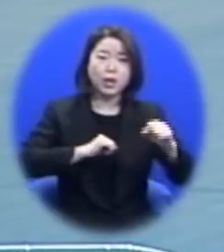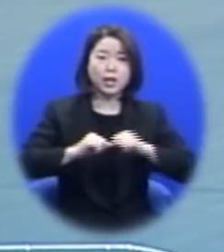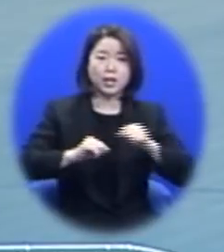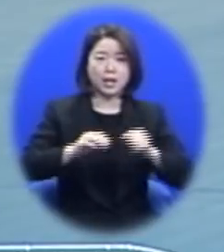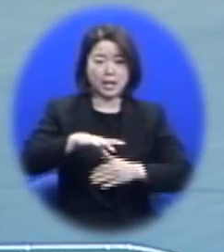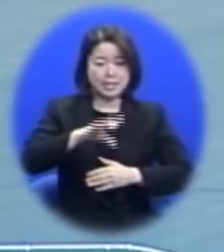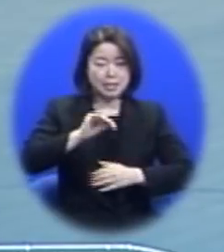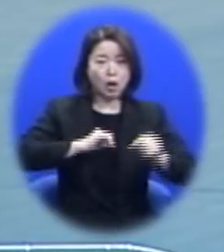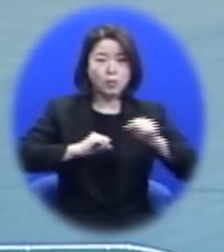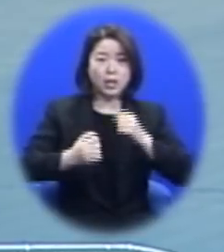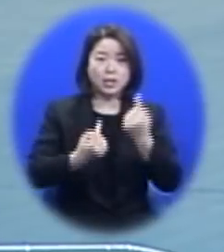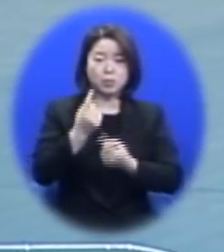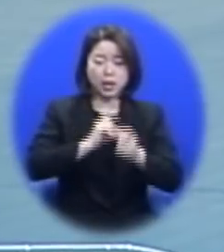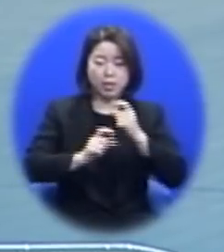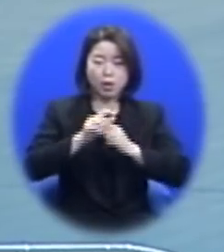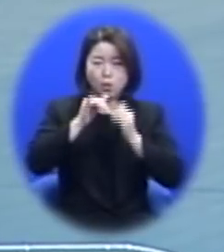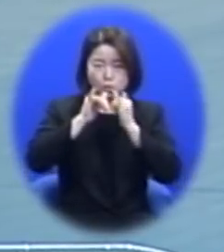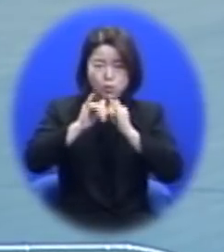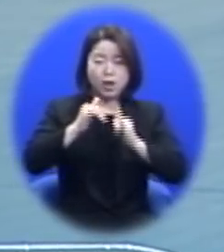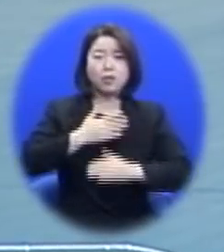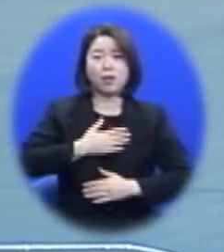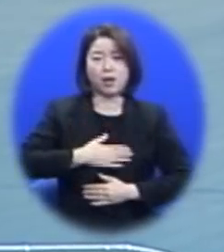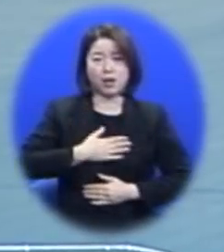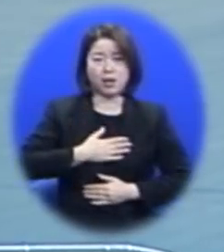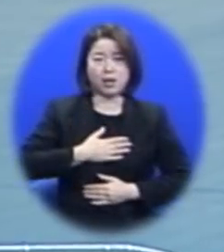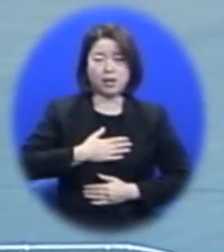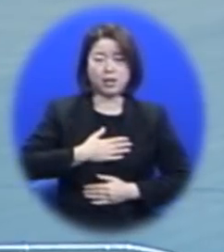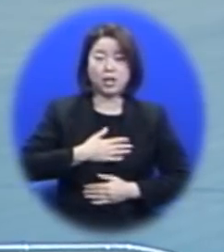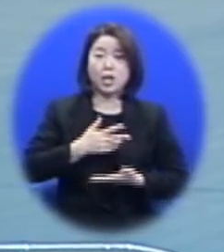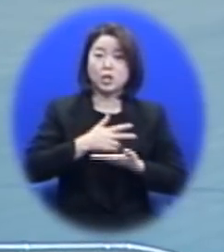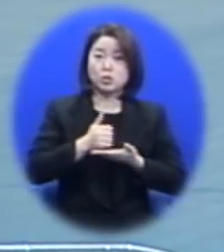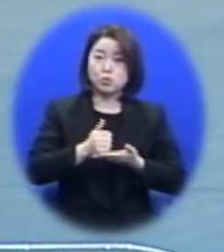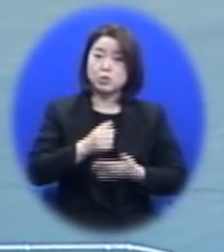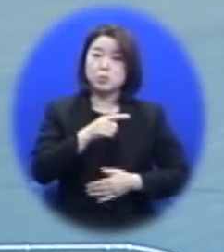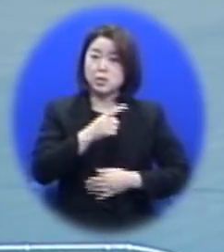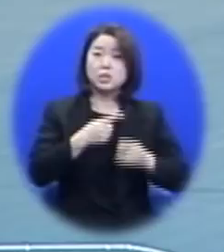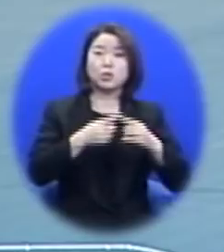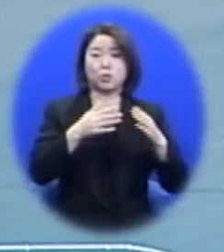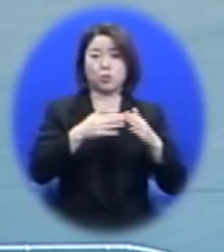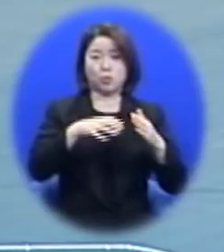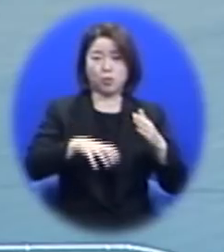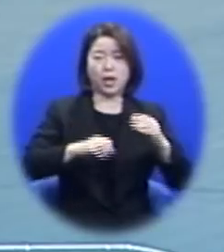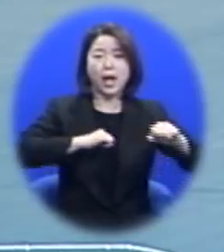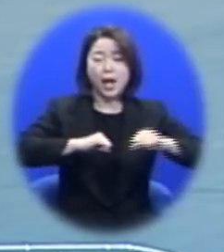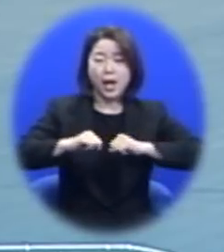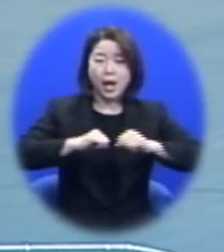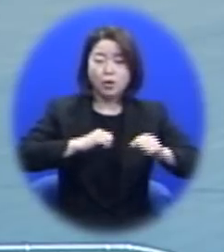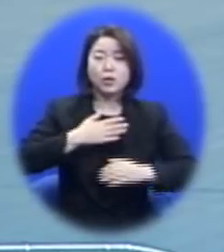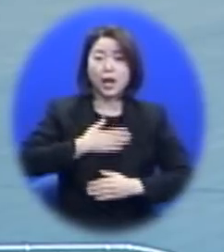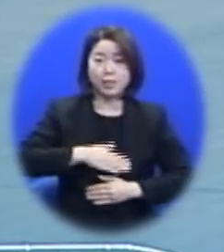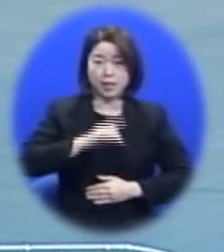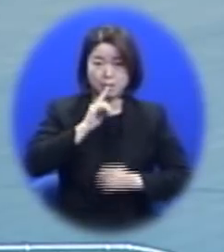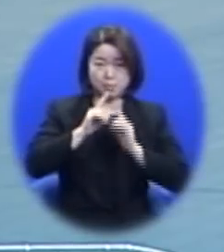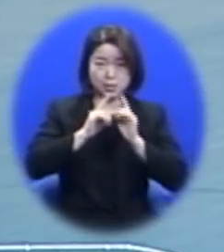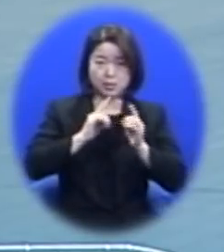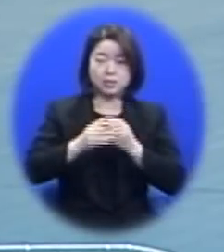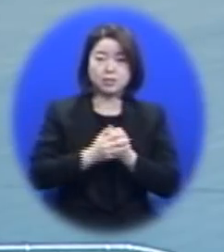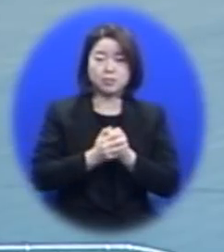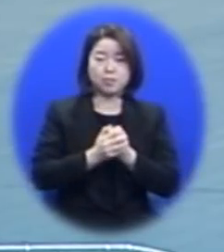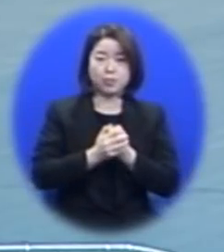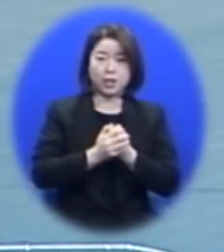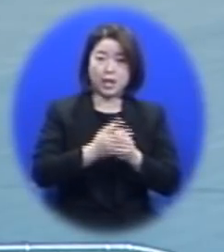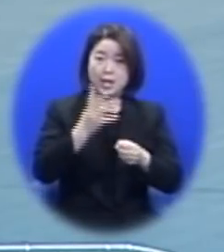더 훌륭하다는 것을 안다. 주님은 두아디라 교회에 행위를 아신다고 그랬는데 네